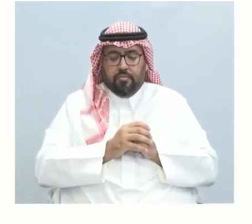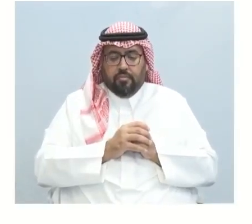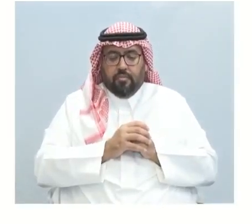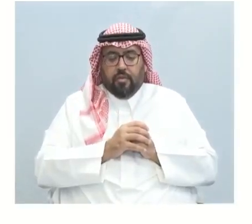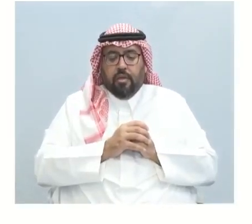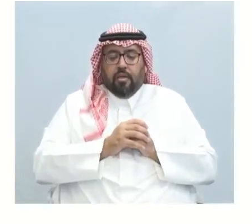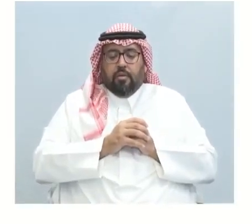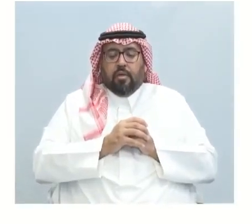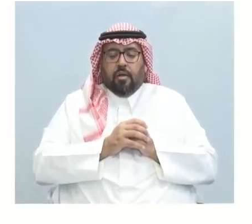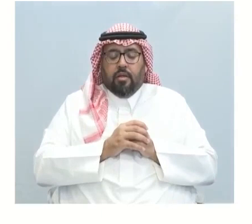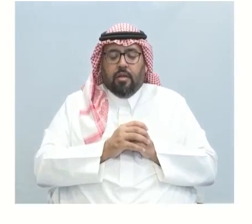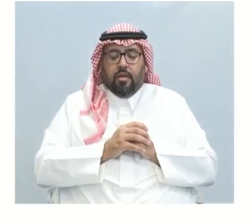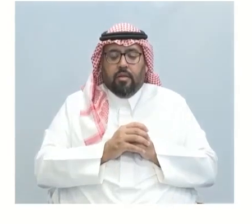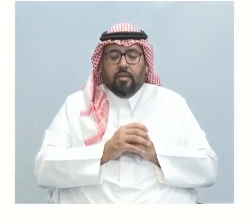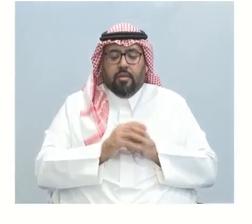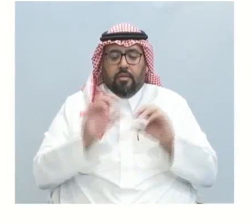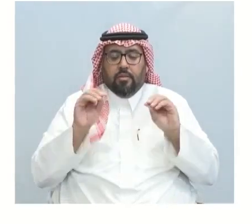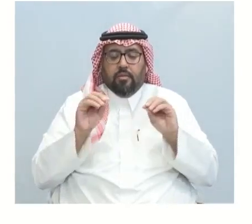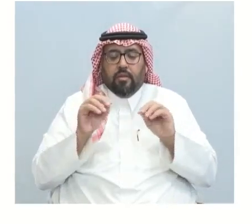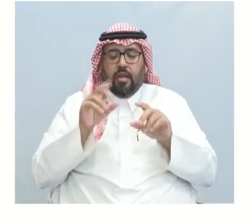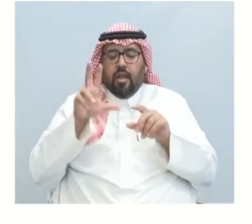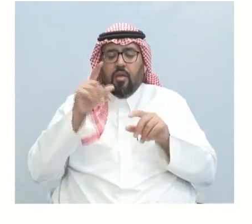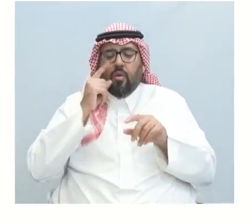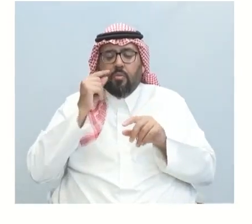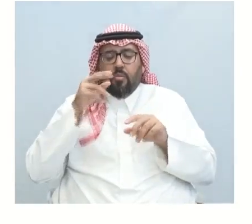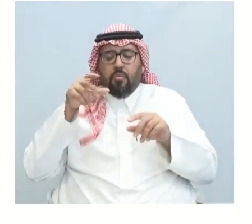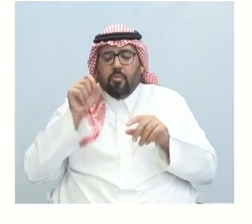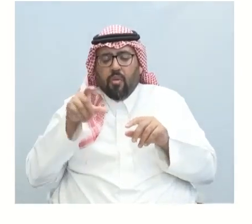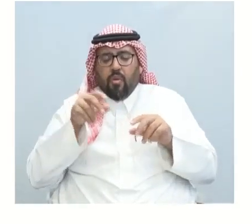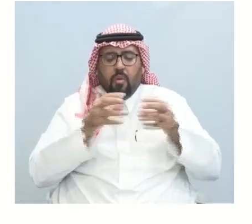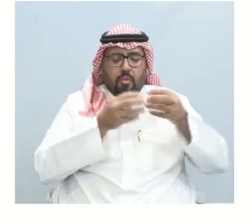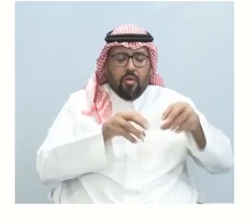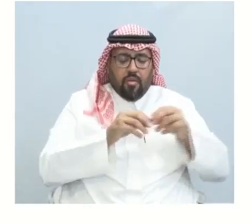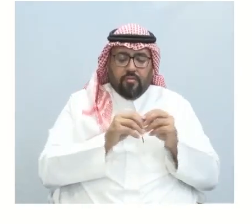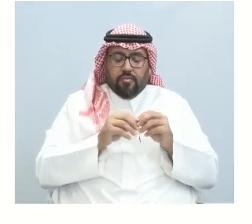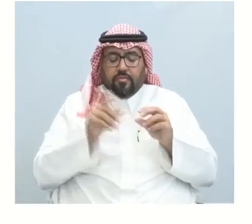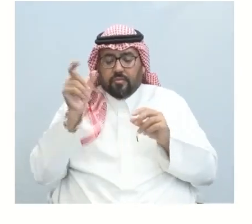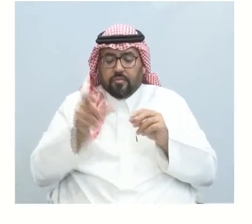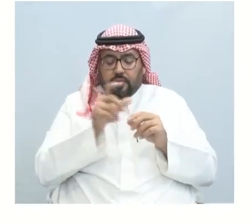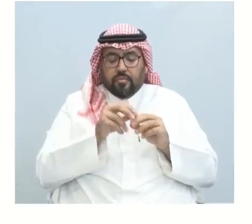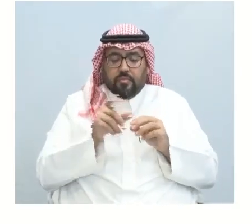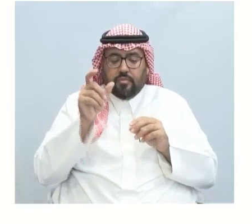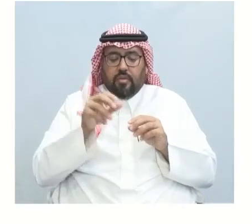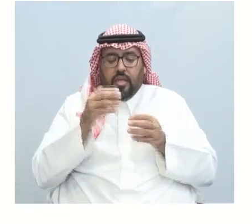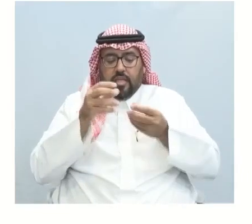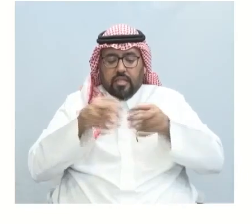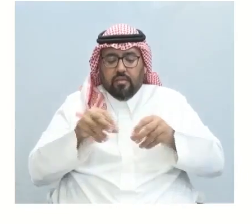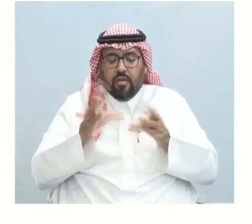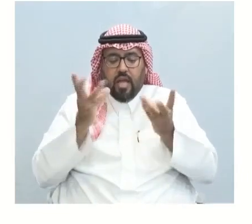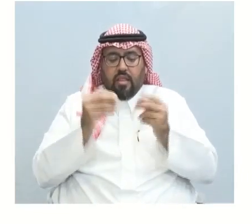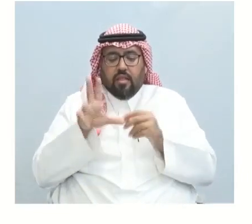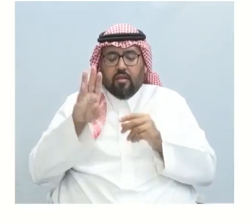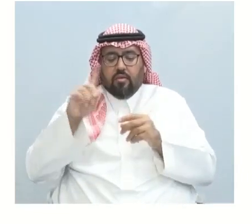فالوب الحيوان المنوي البويضه من الخلايا الجنسيه في الجسم حيث تحتوي كل واحده منها على نصف العدد